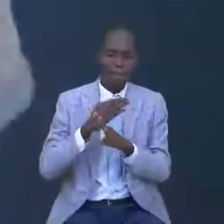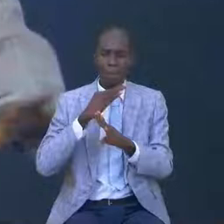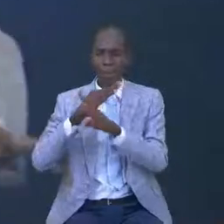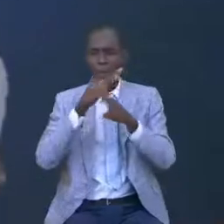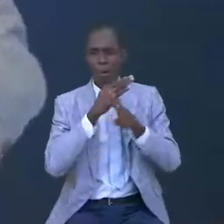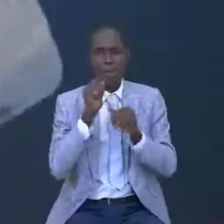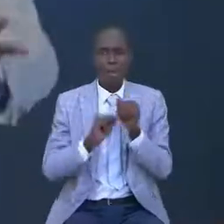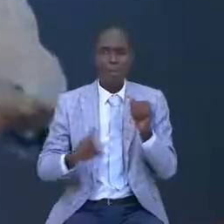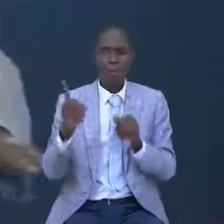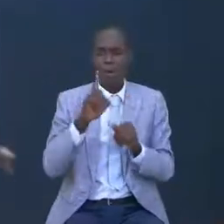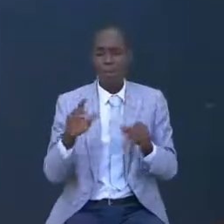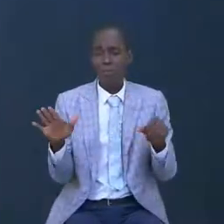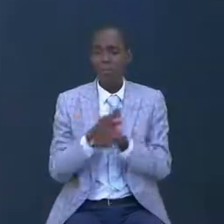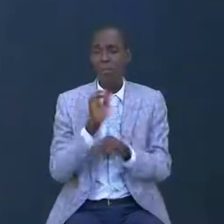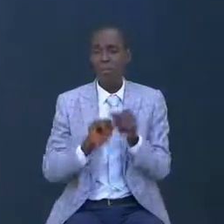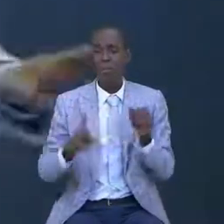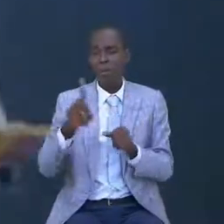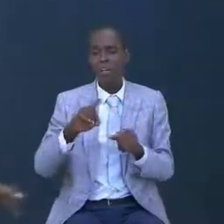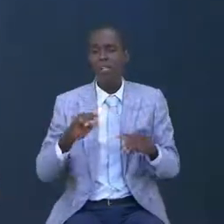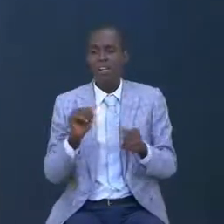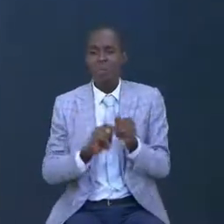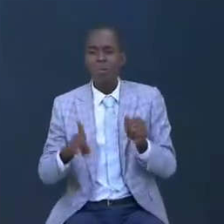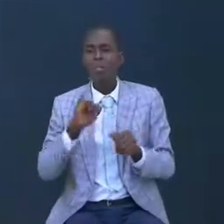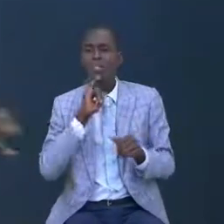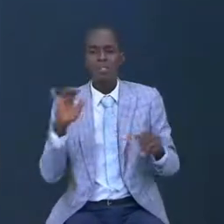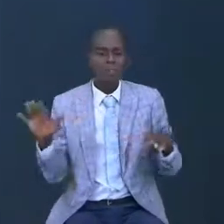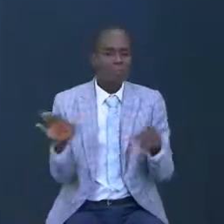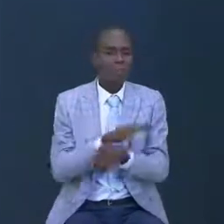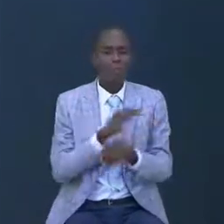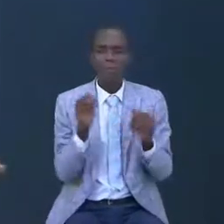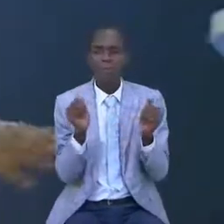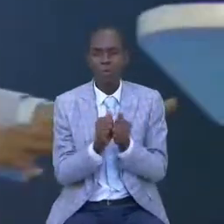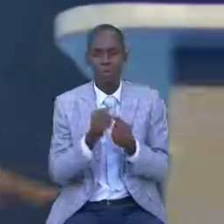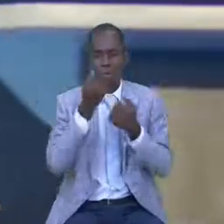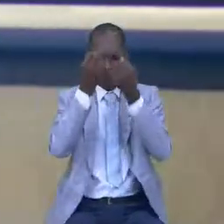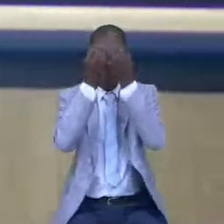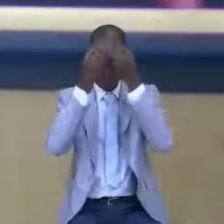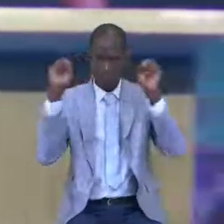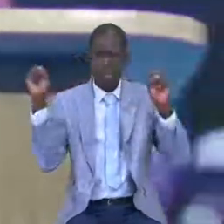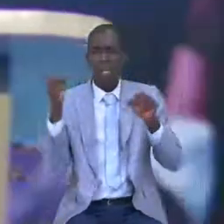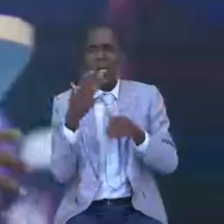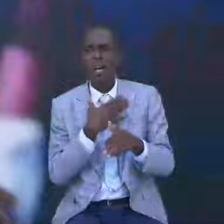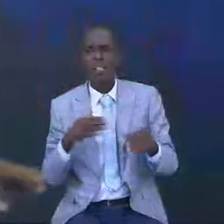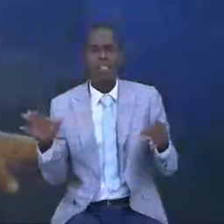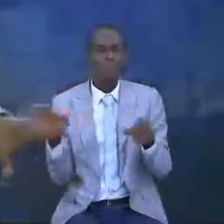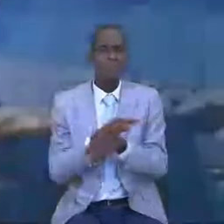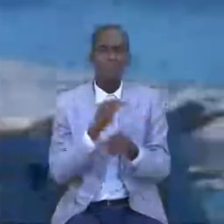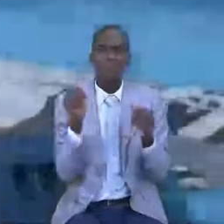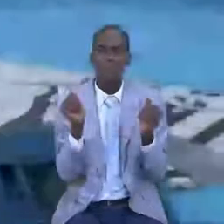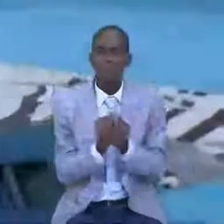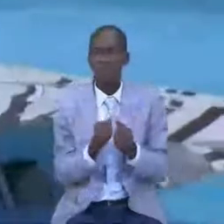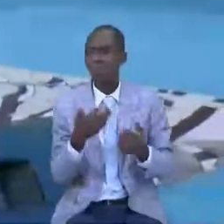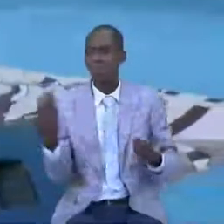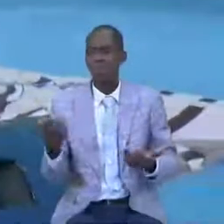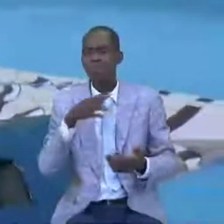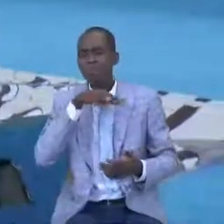le péché a obstrué partout, si le péché a inondé, souillé tous les lieux